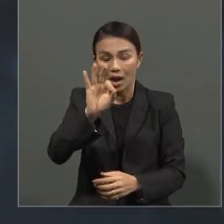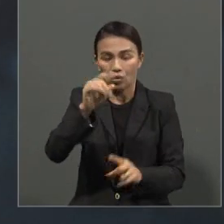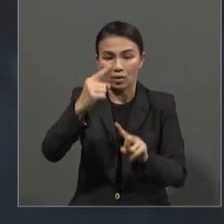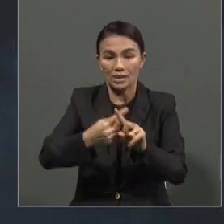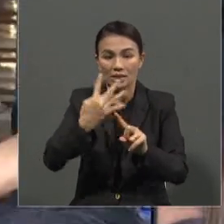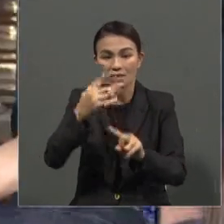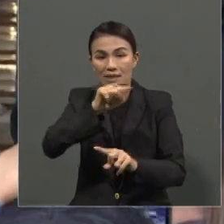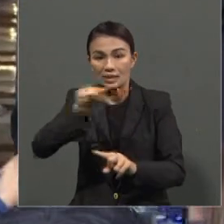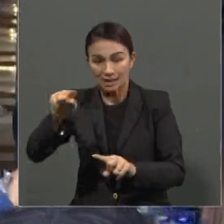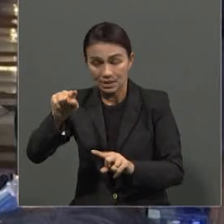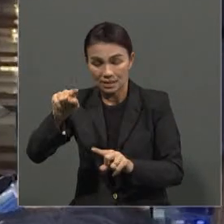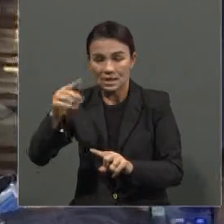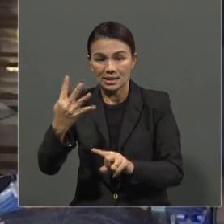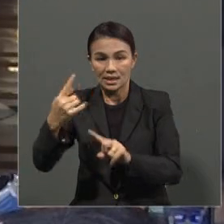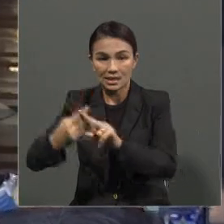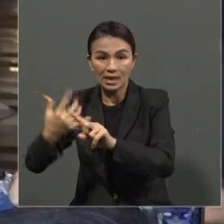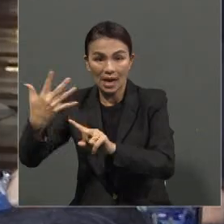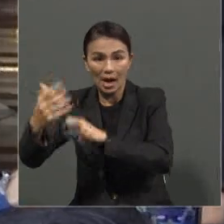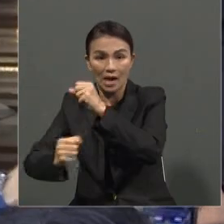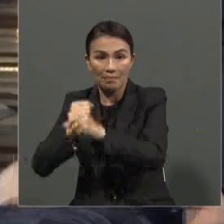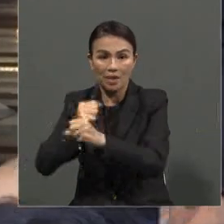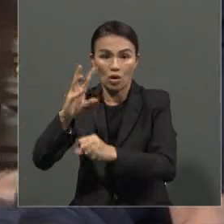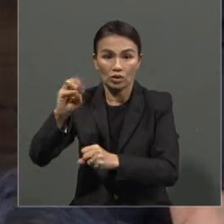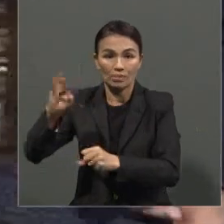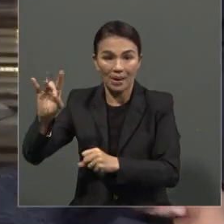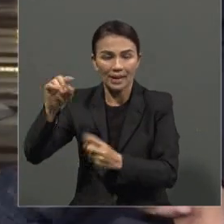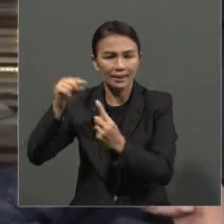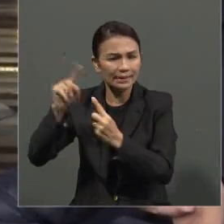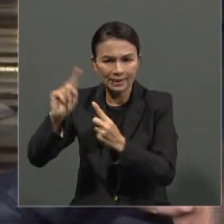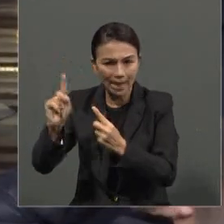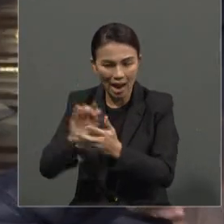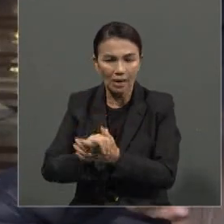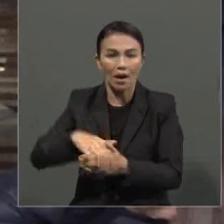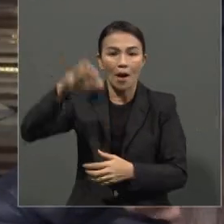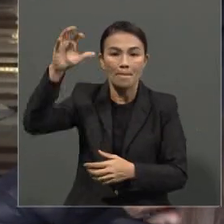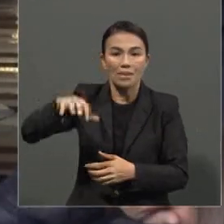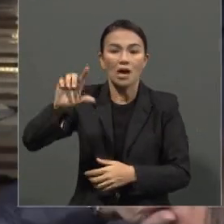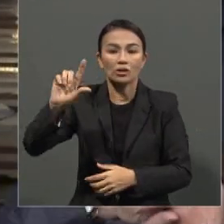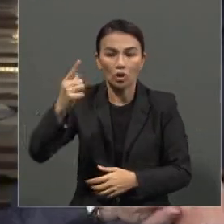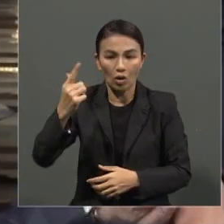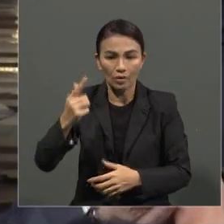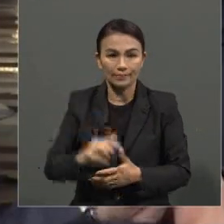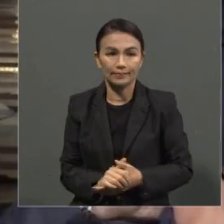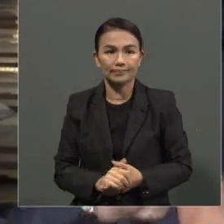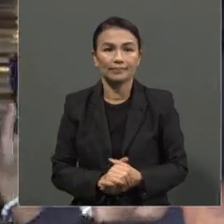ศายนถึง 4 พฤษภาคม 2,568จัดแน่นอนที่ Challenger Hall Impact เมองทองทานีครับ